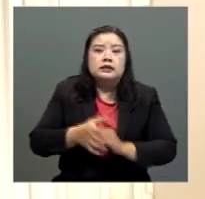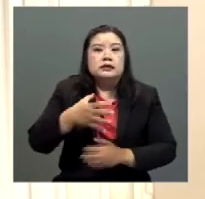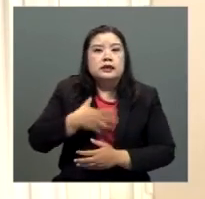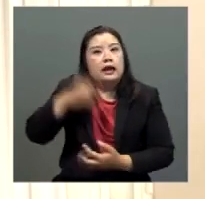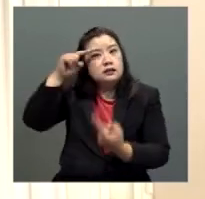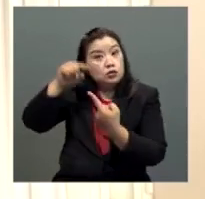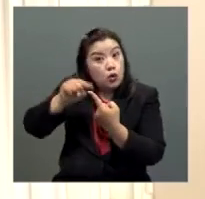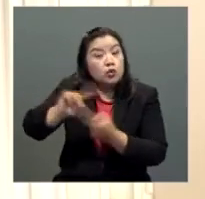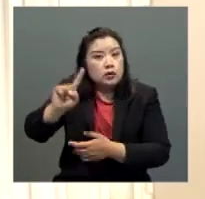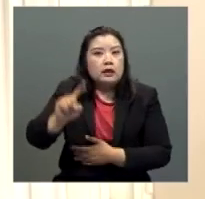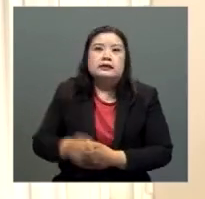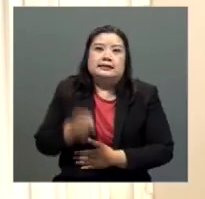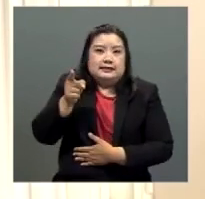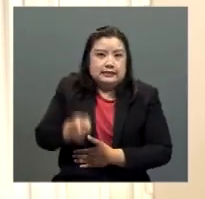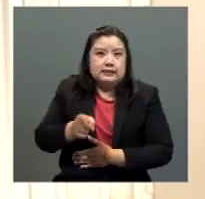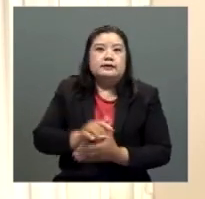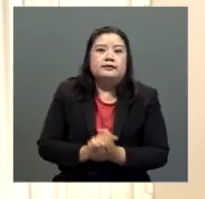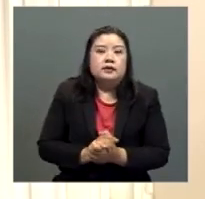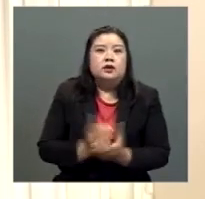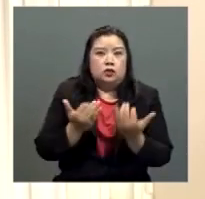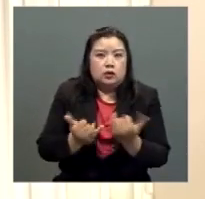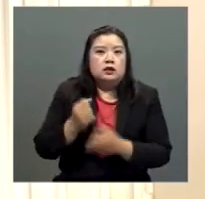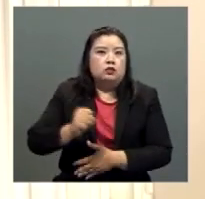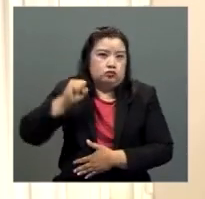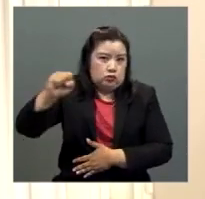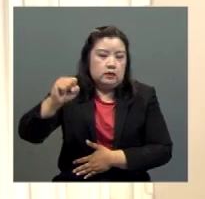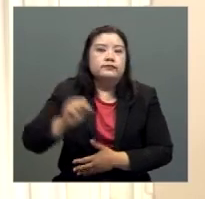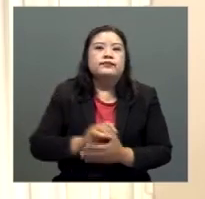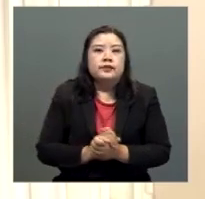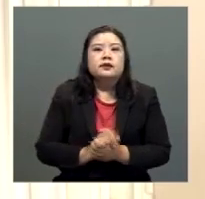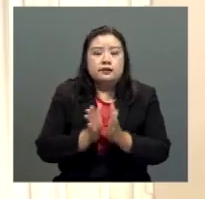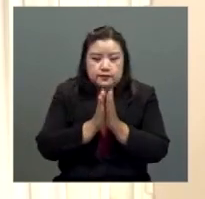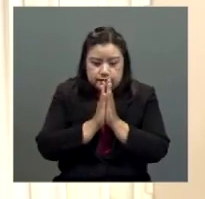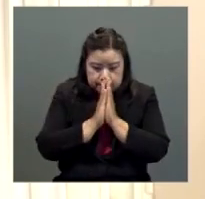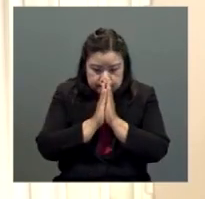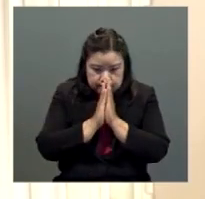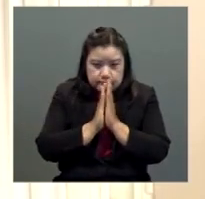ำให้ความหวังของพวกเราเป็นความจริงเราจะต้องชนะไปด้วยกันขอบคุณครับ